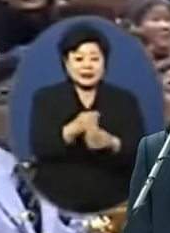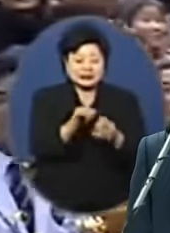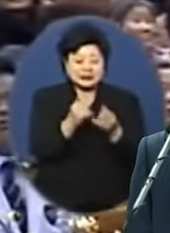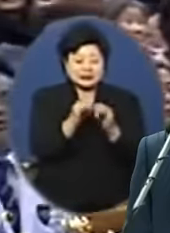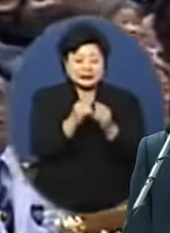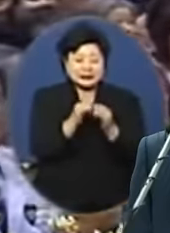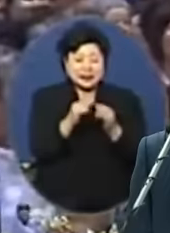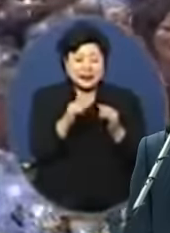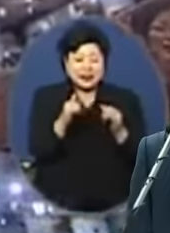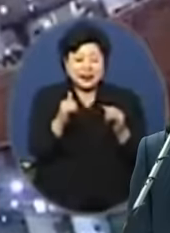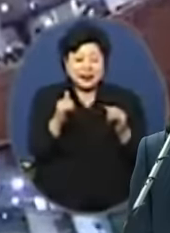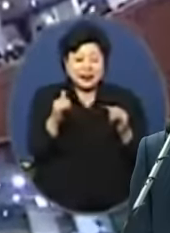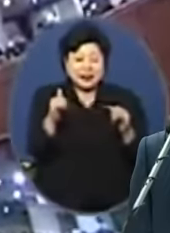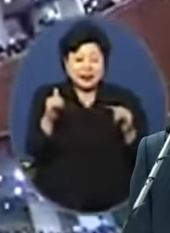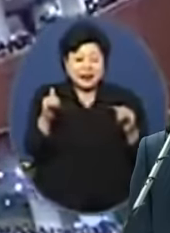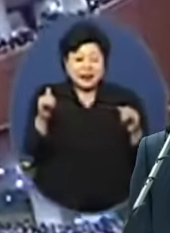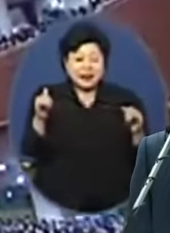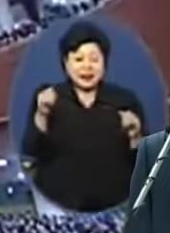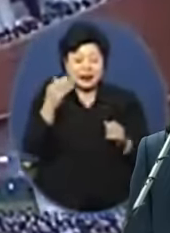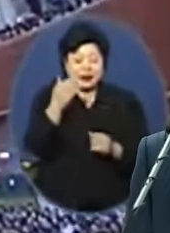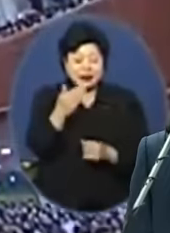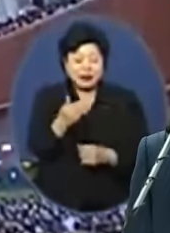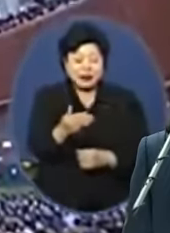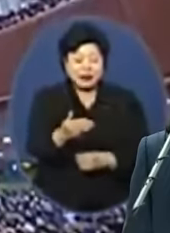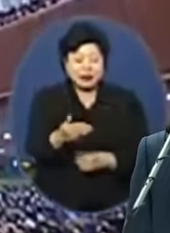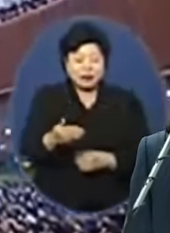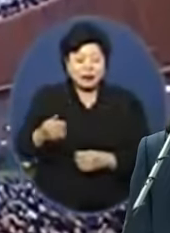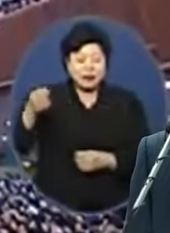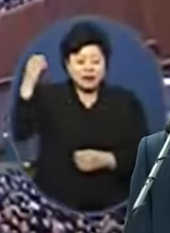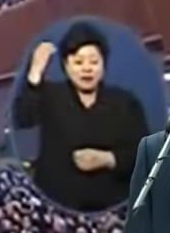사랑하는 자.